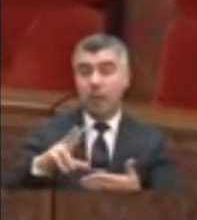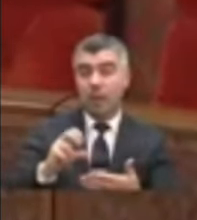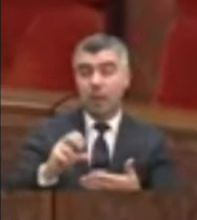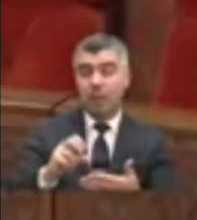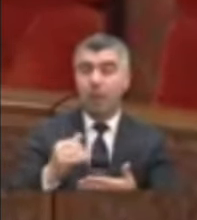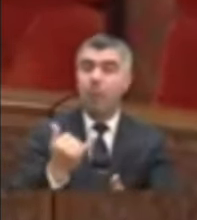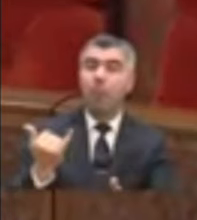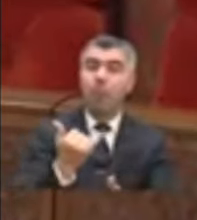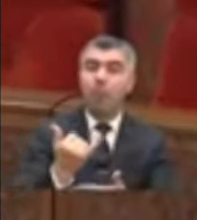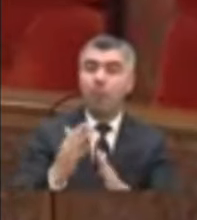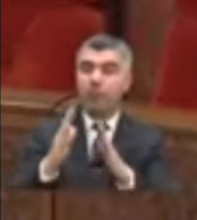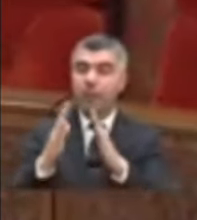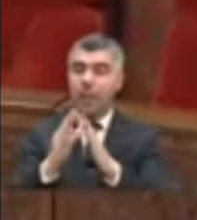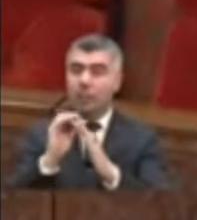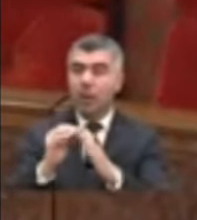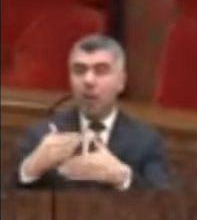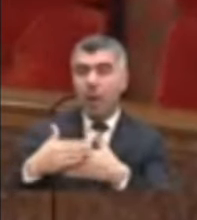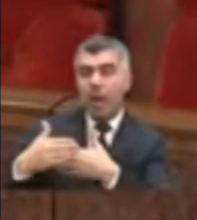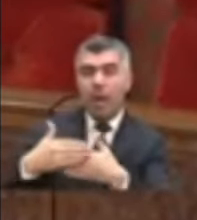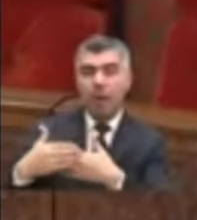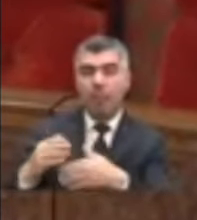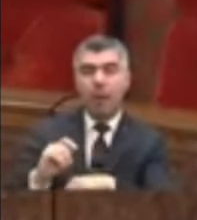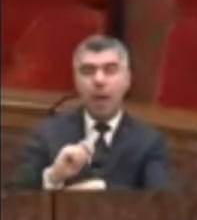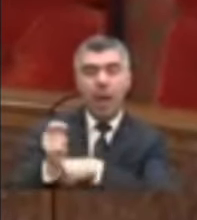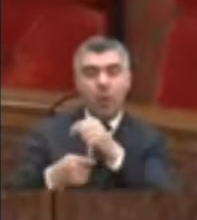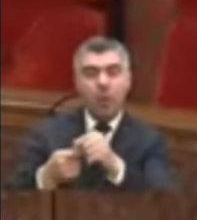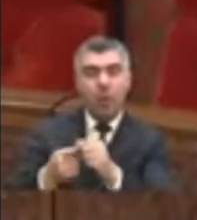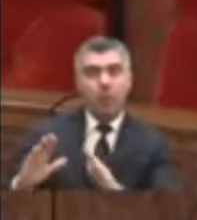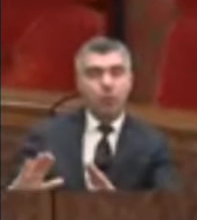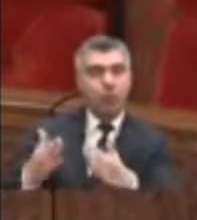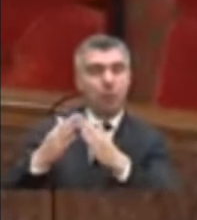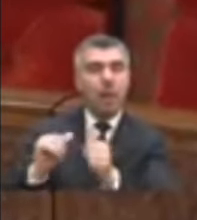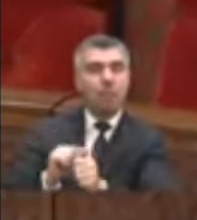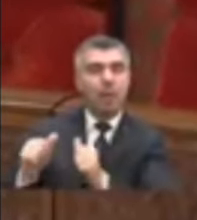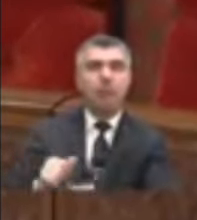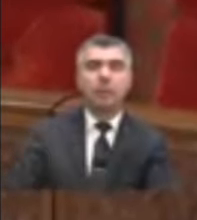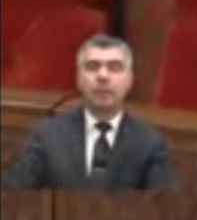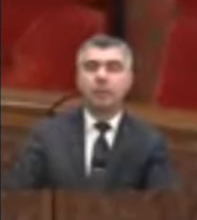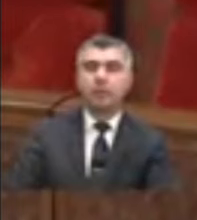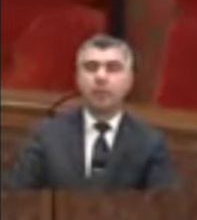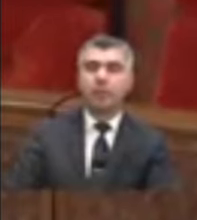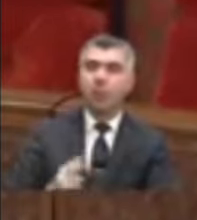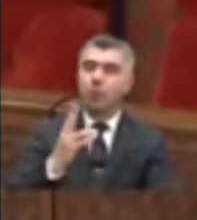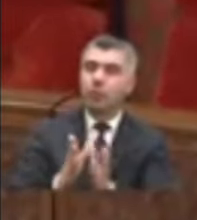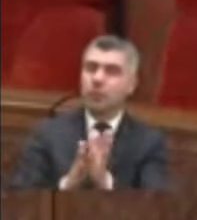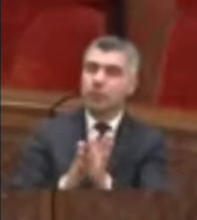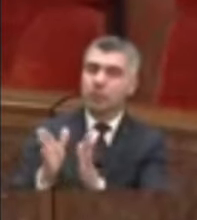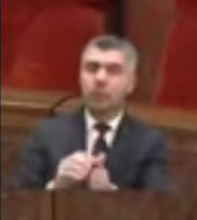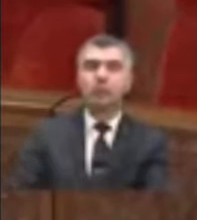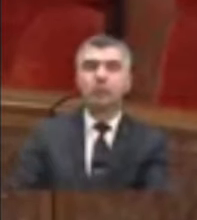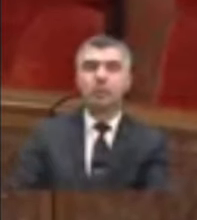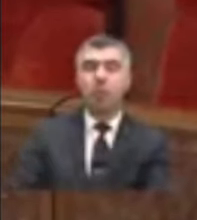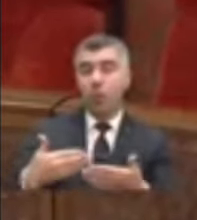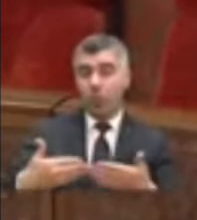خصنا نشجعوا السكن الوظيفي في المناطق، في القرى، في الجبال، المناطق البعيده. اما هذوك كاين فيهم جوج ديال الامور، كاين هما